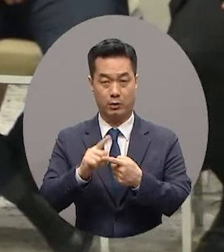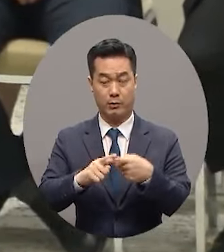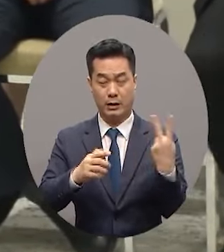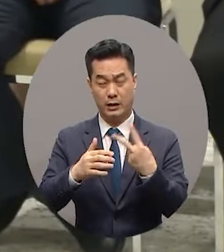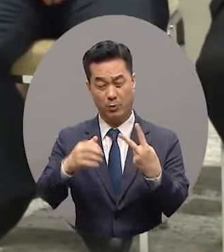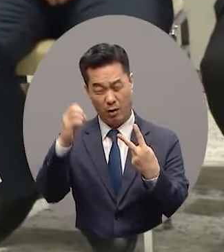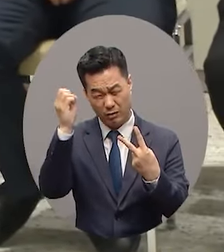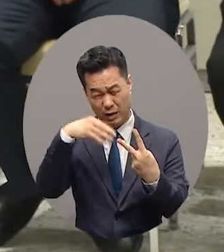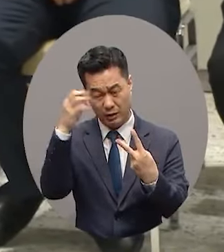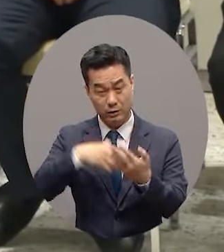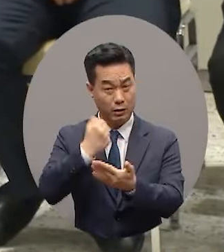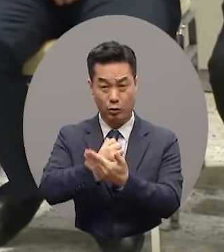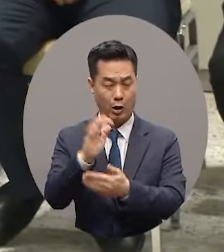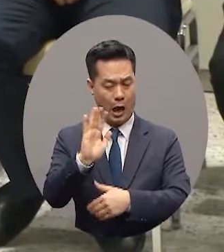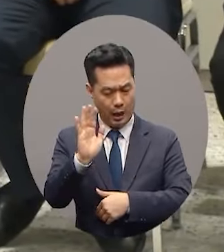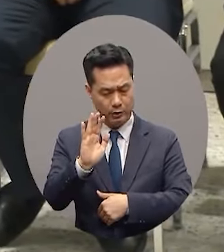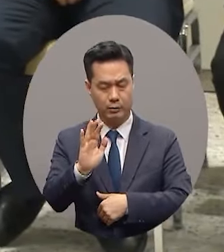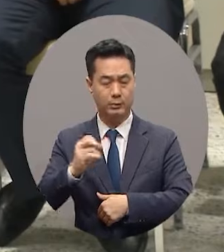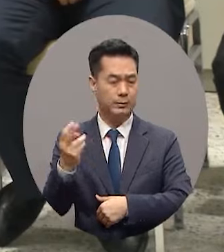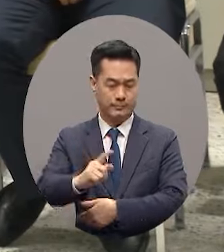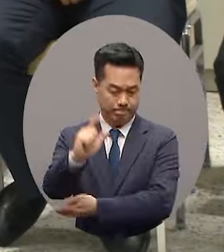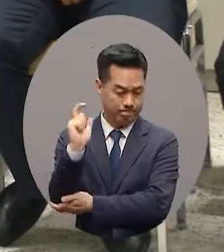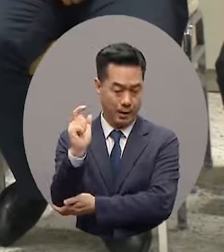그냥 나온 숫자가 아님을